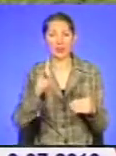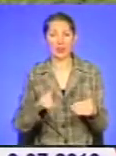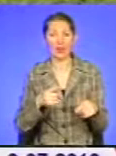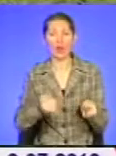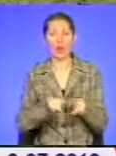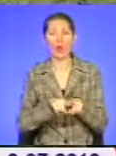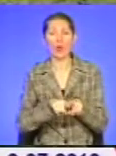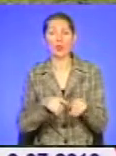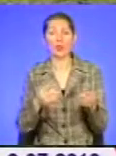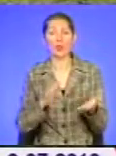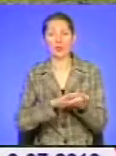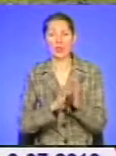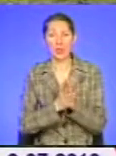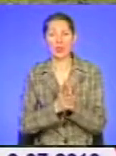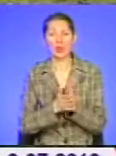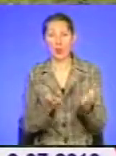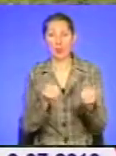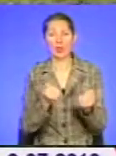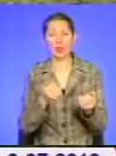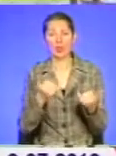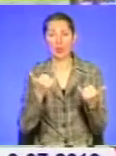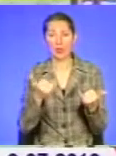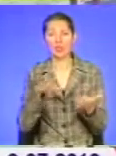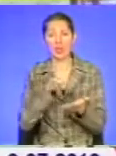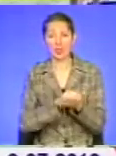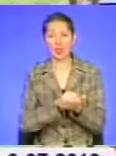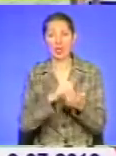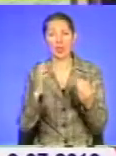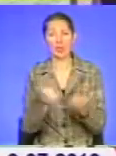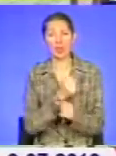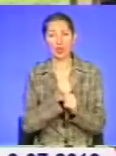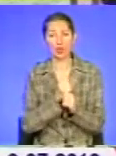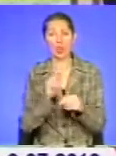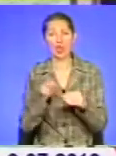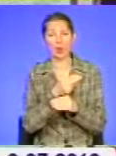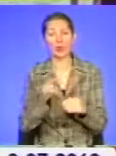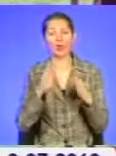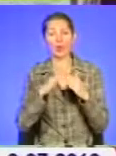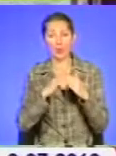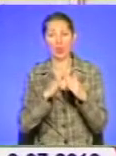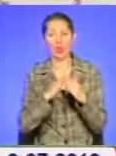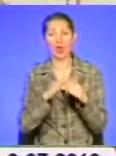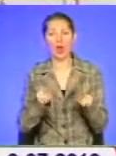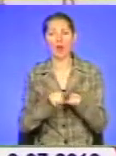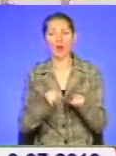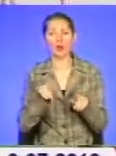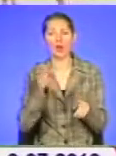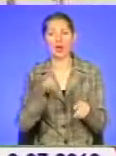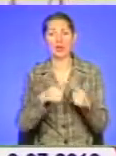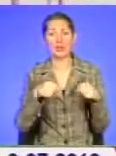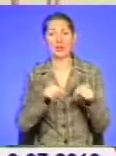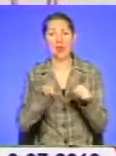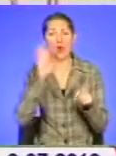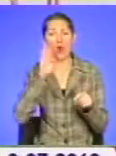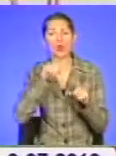підприємці встигли зробити косметичний ремонт приміщень, а також системи водопостачання. У майбутньому вони планують викупити цей